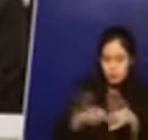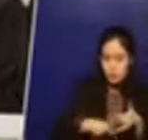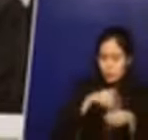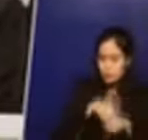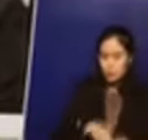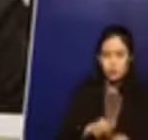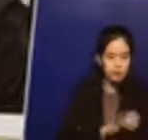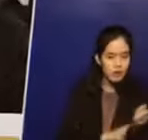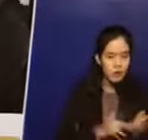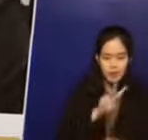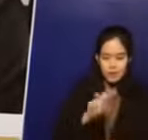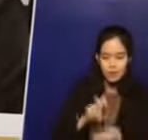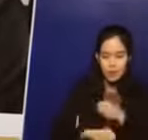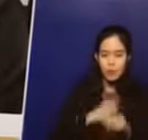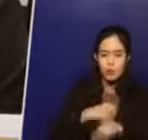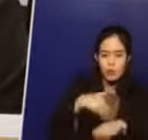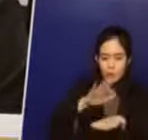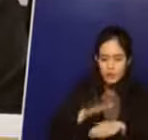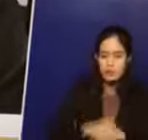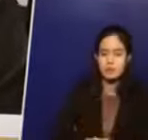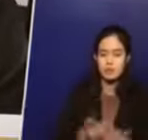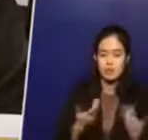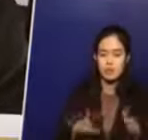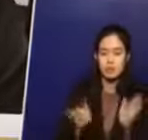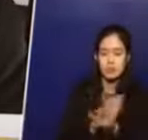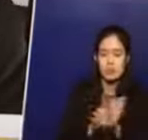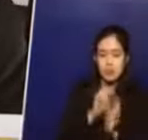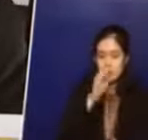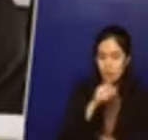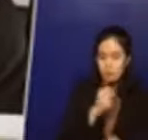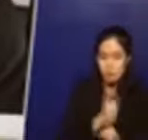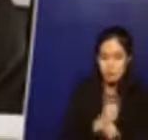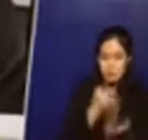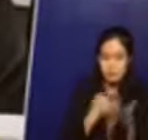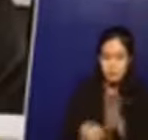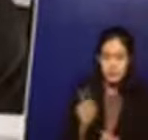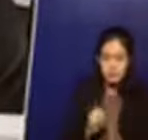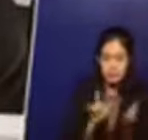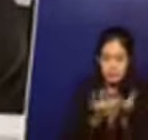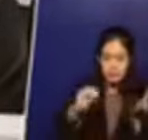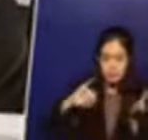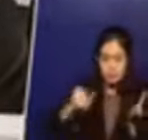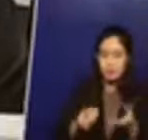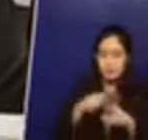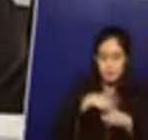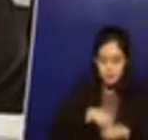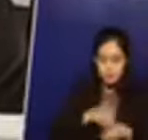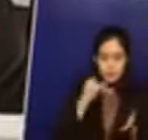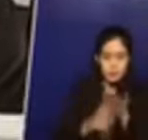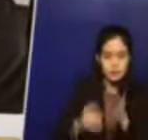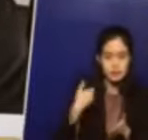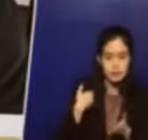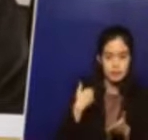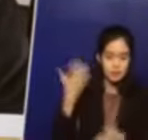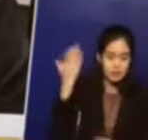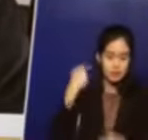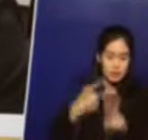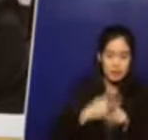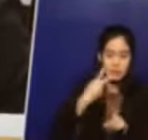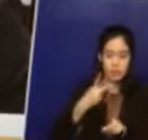และข้อสุดท้ายนะคะท่านนายกรัฐมนตรียังผิดมาตรฐานทางจริยธรรมร้ายแรงอีกด้วยค่ะสืบเนื่องมาจากวันที่10กุมภ